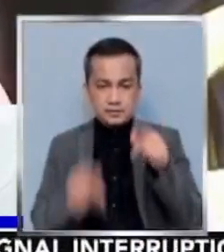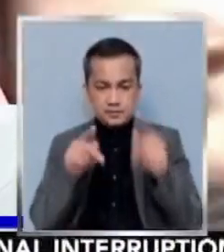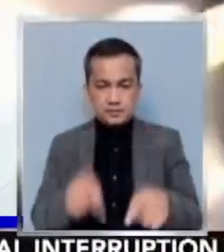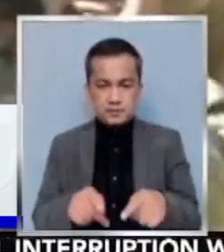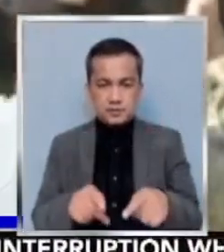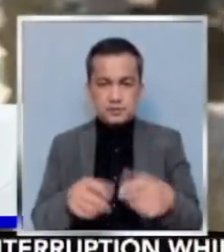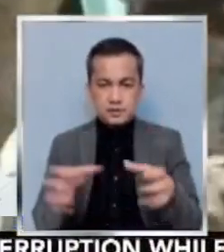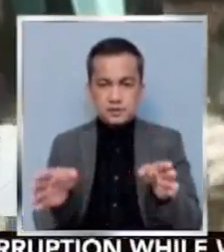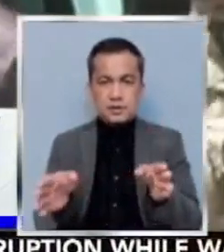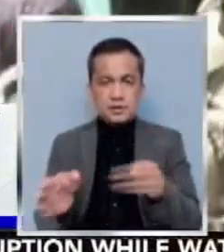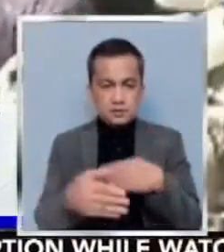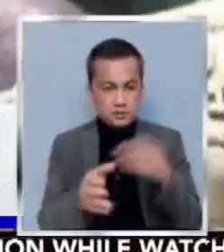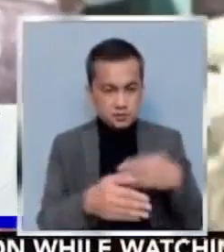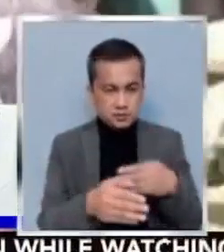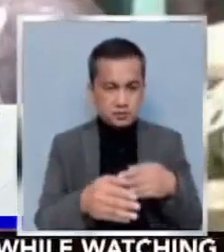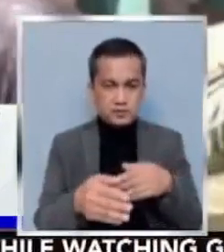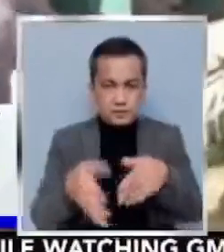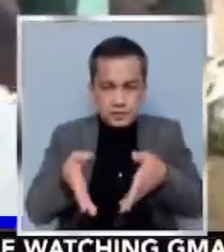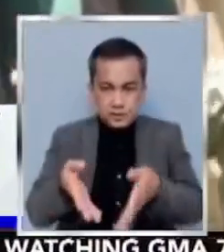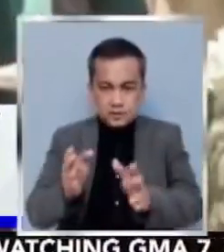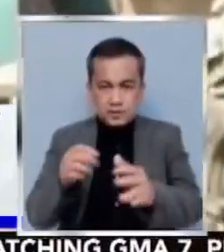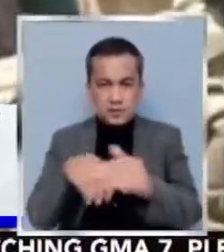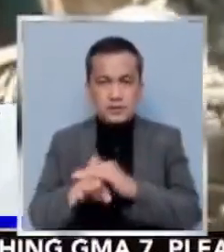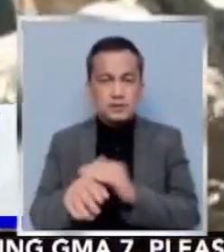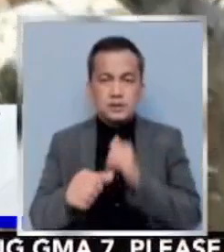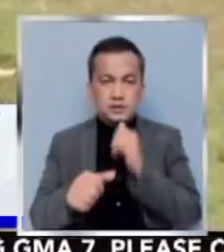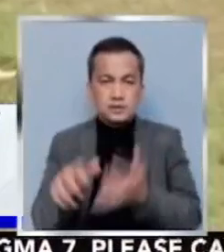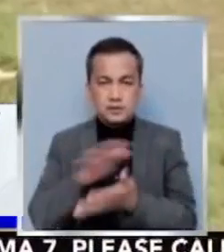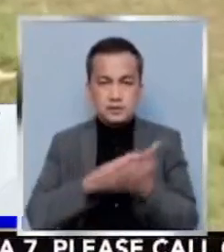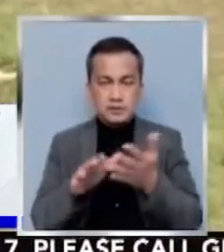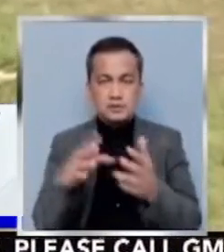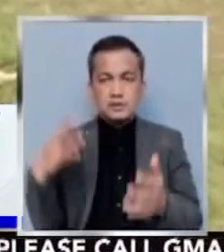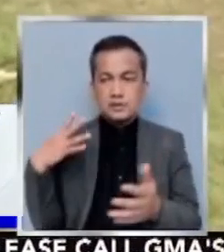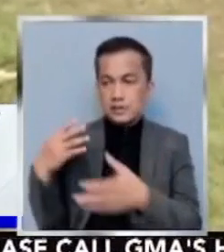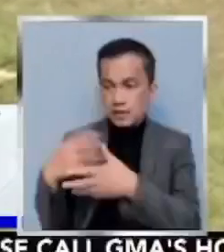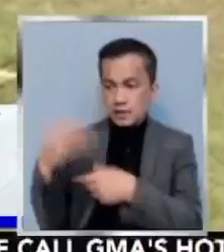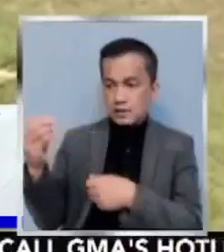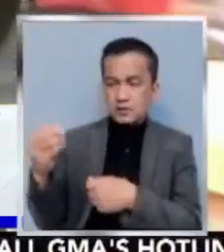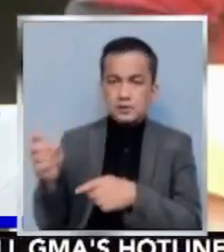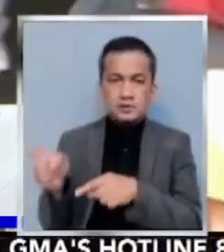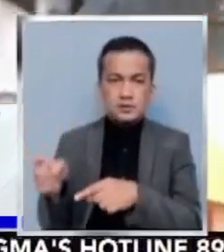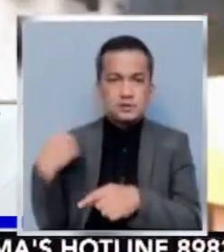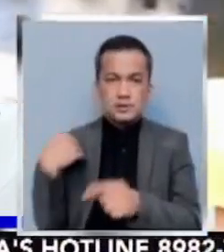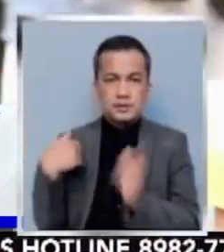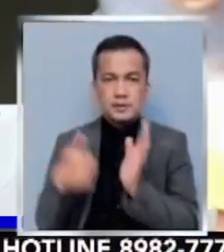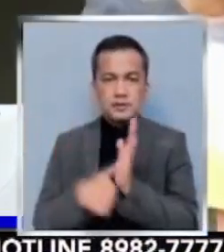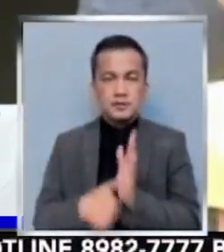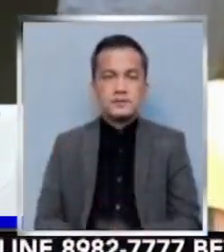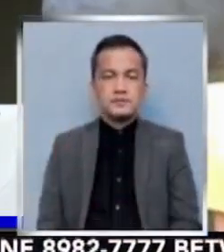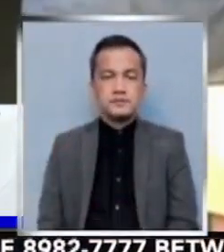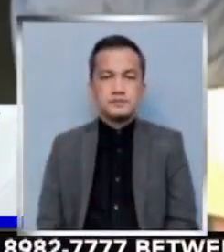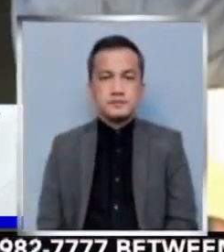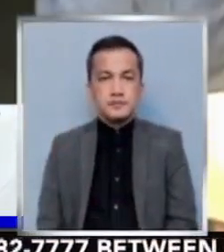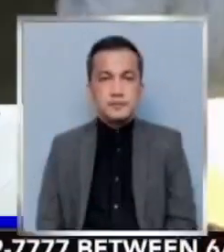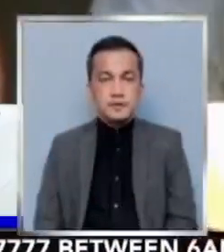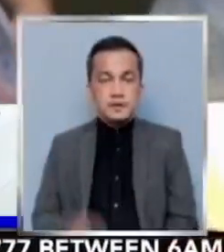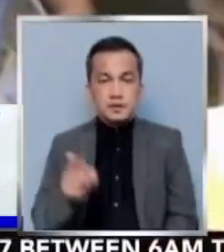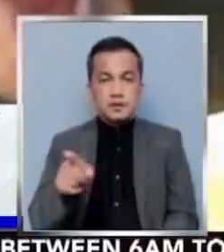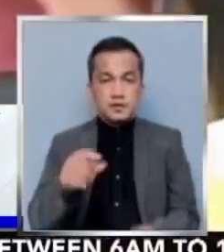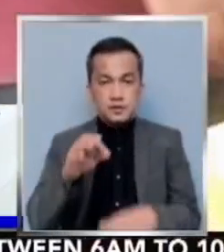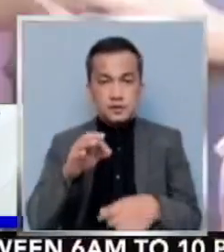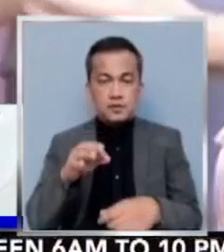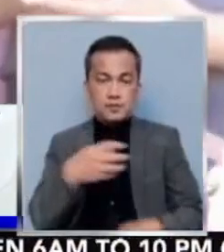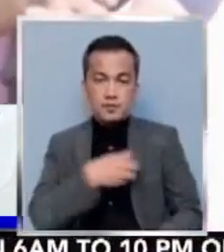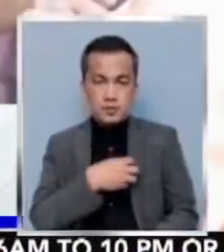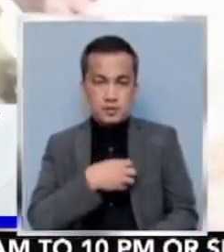pinapapasok para hindi magkagulo habang naghihintay naman sa labas ang hindi pa nakakaboto. Mga pulis ang nagsisilbing Board of Election